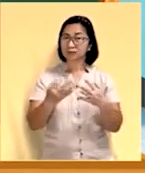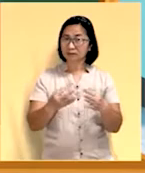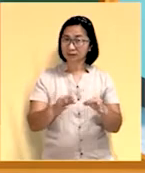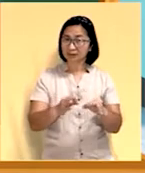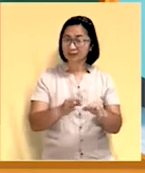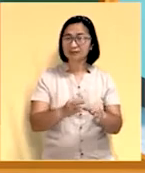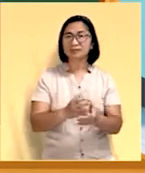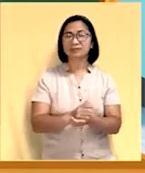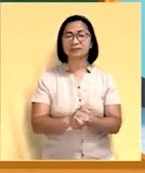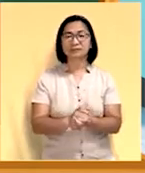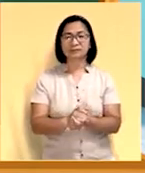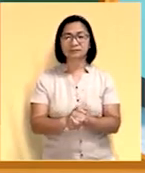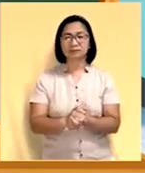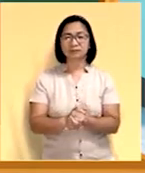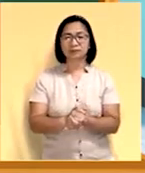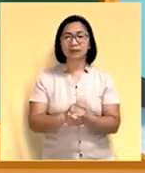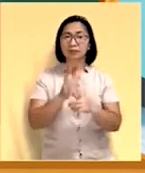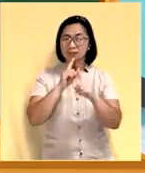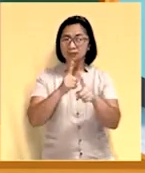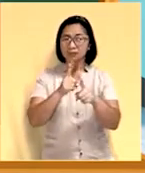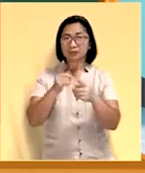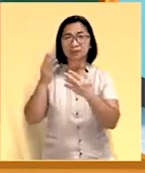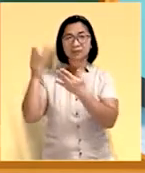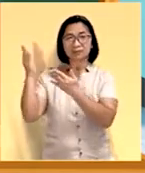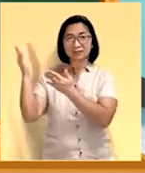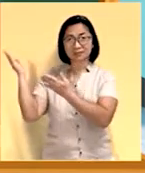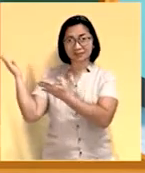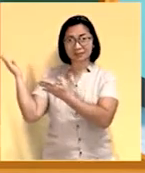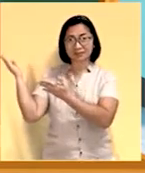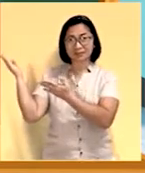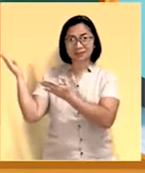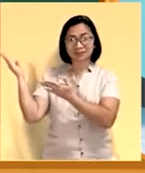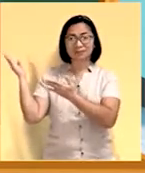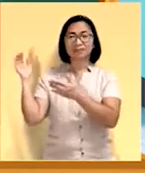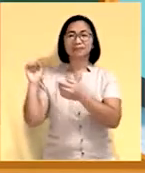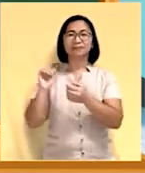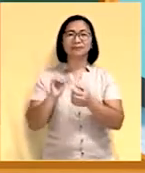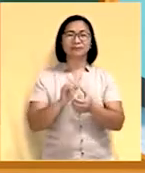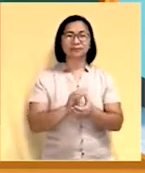Tapos na ba? Ang sagot mo ba ay ito?